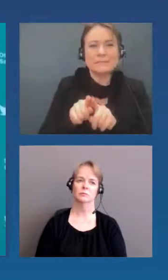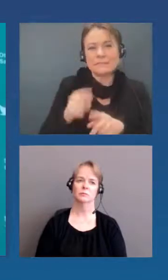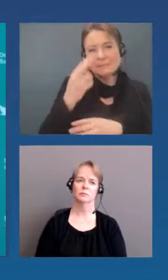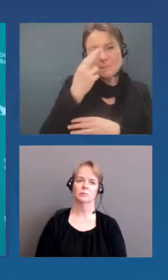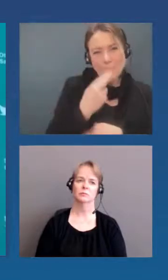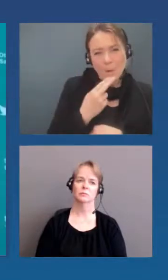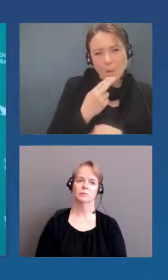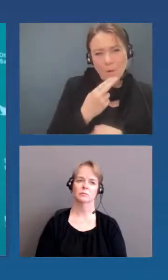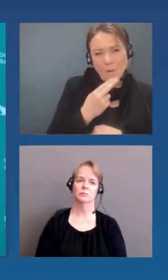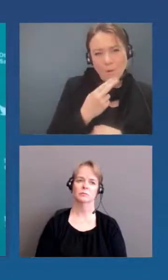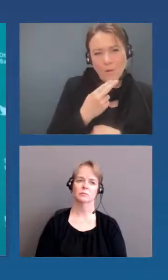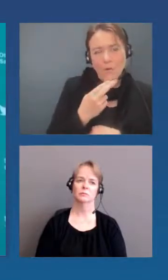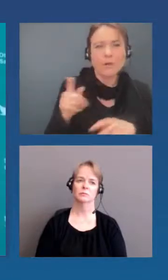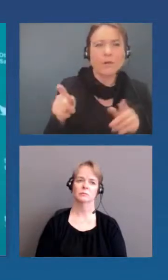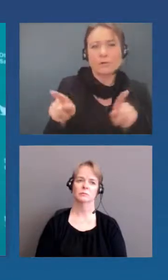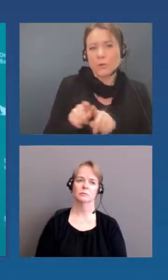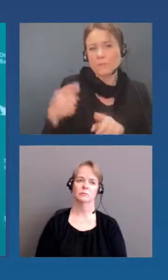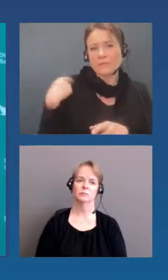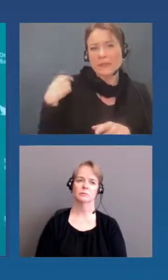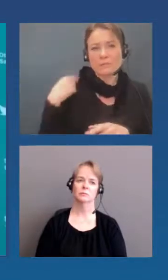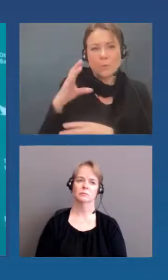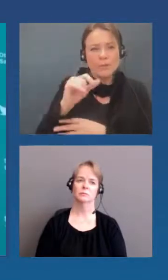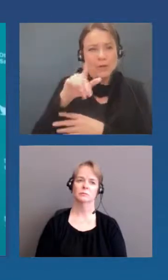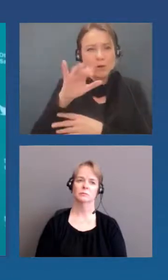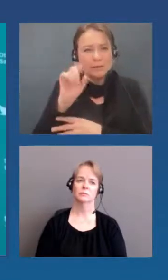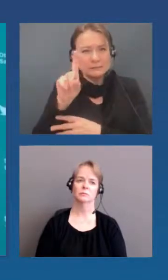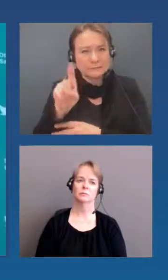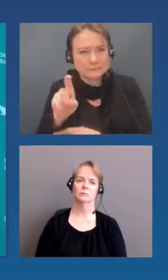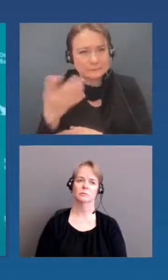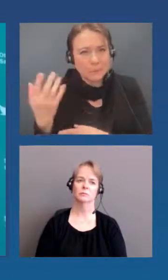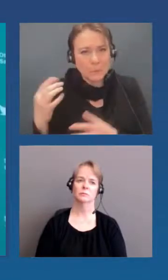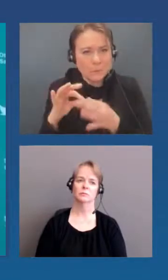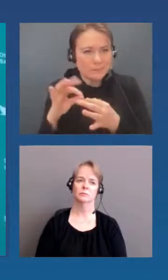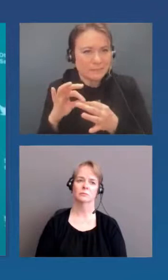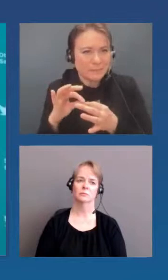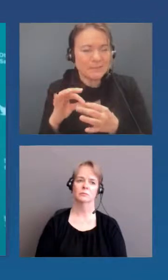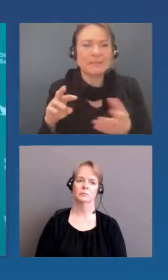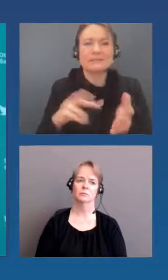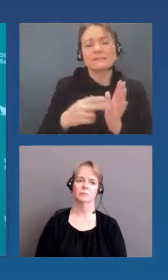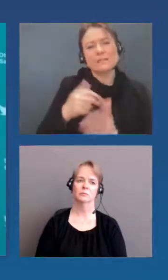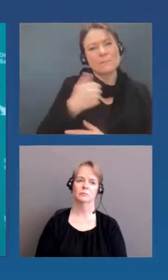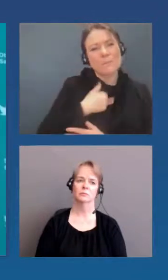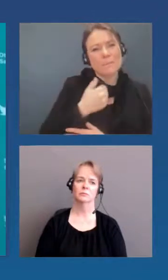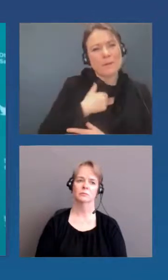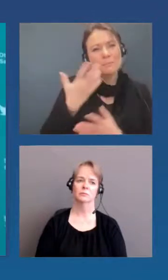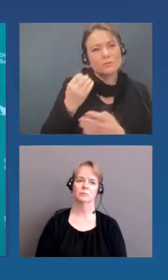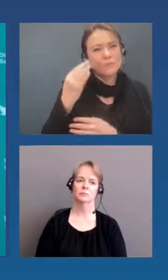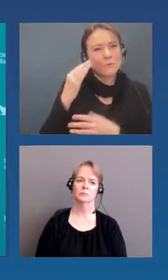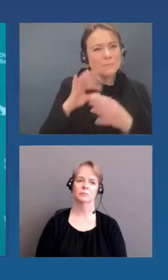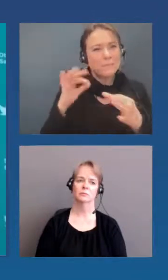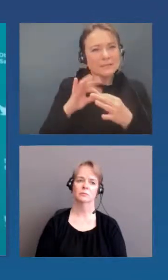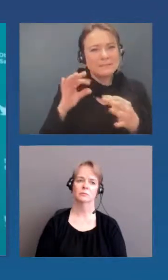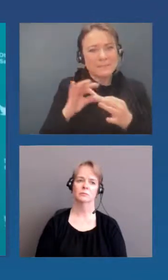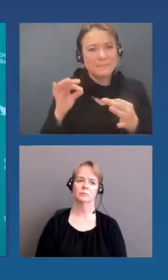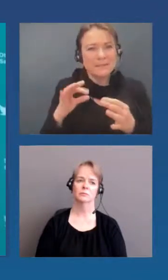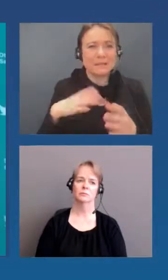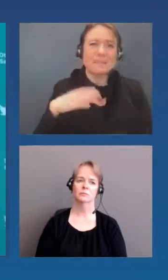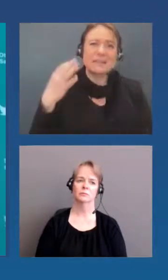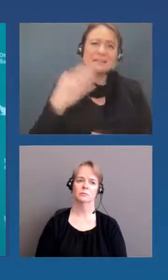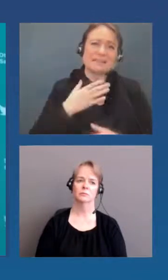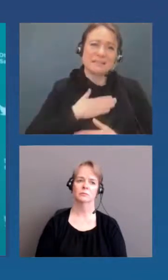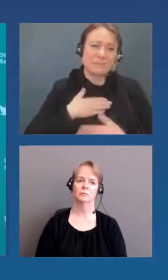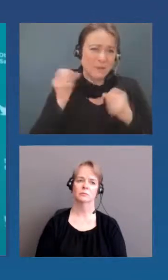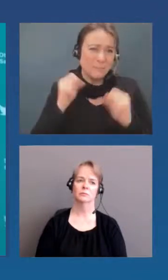sports, comme ma collègue tout à l'heure l'avait mentionné. J'aimerais que vous m'en parliez un peu justement de ça, mais en français